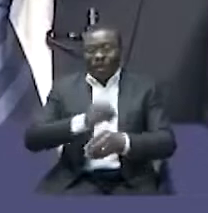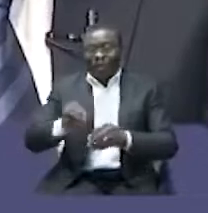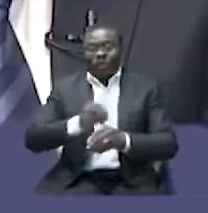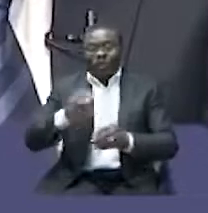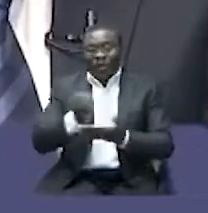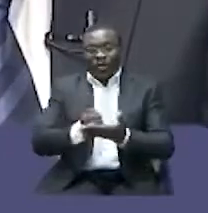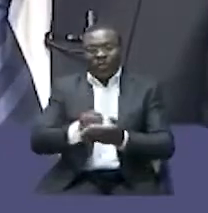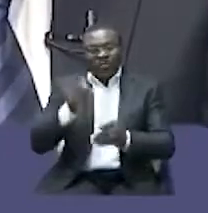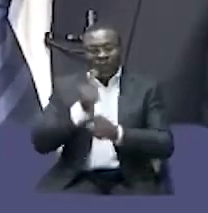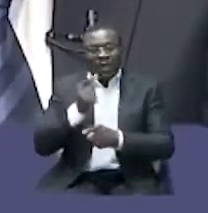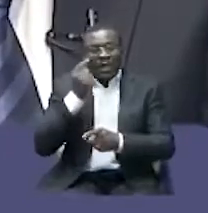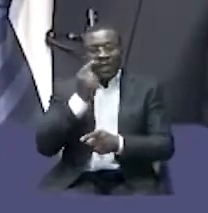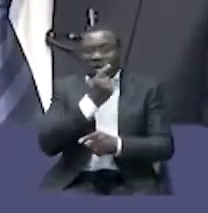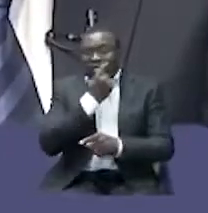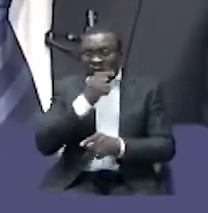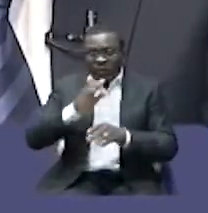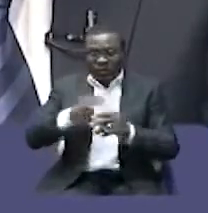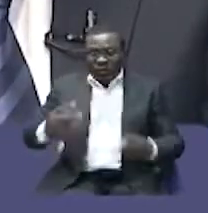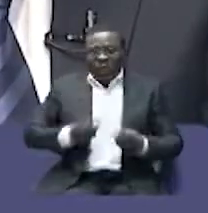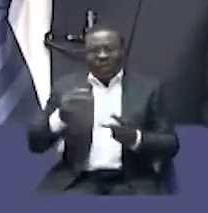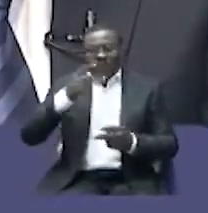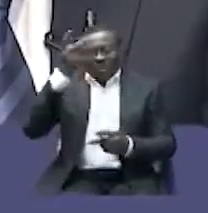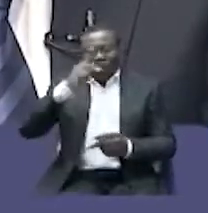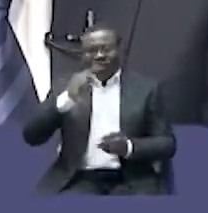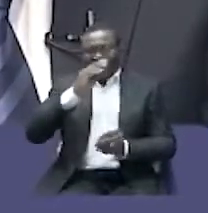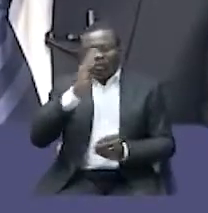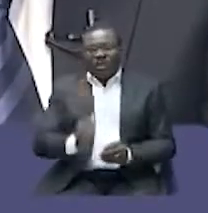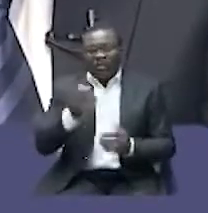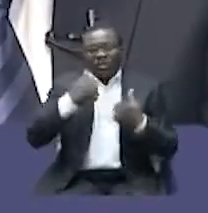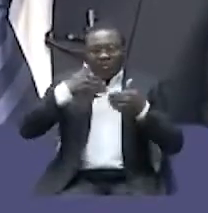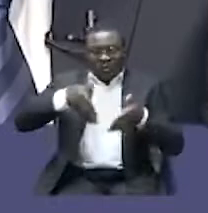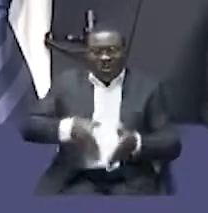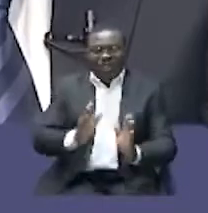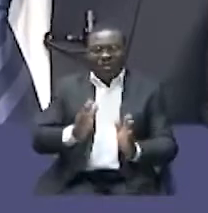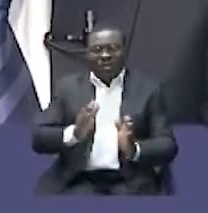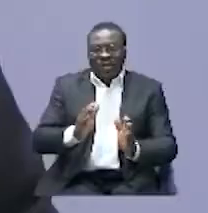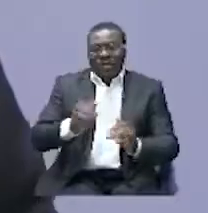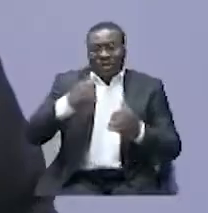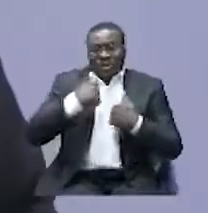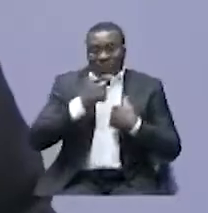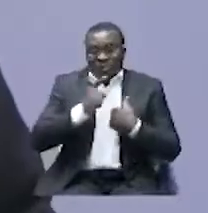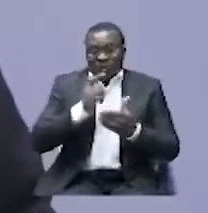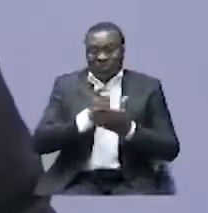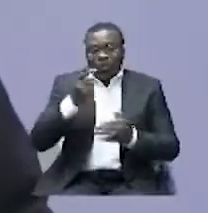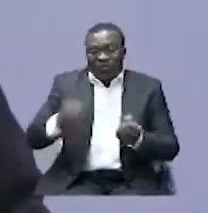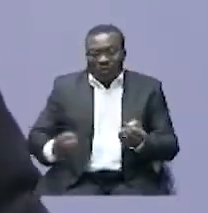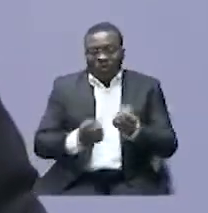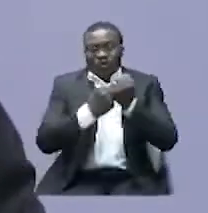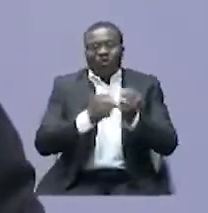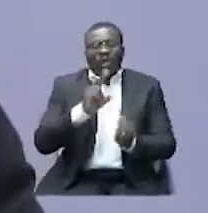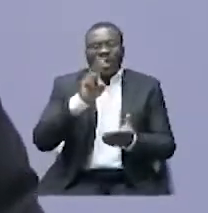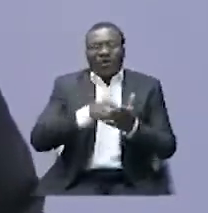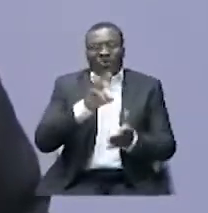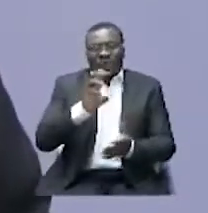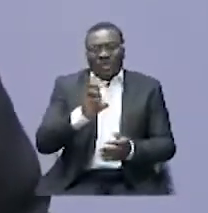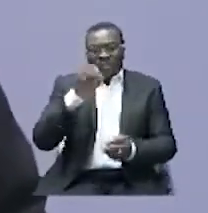gardé un œil sur la vie politique béninoise. Ce qui vous a révélé dans ce registre, et c'est bien sûr votre soutien en 2006